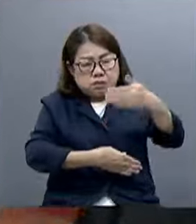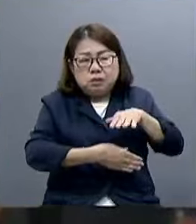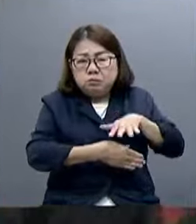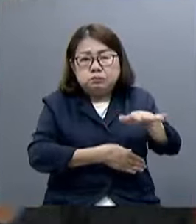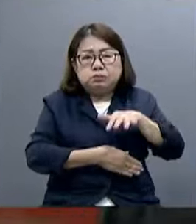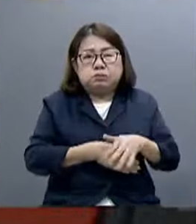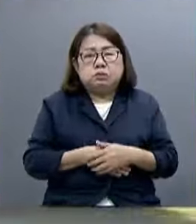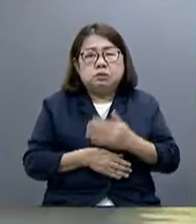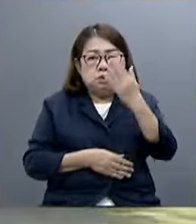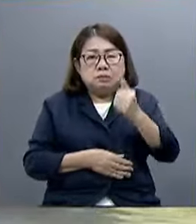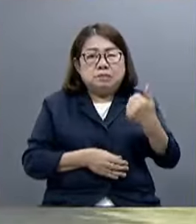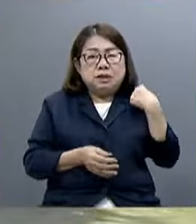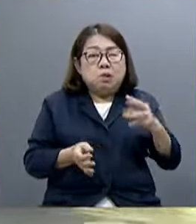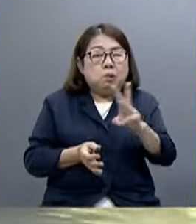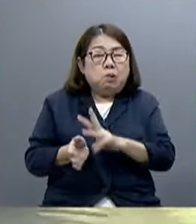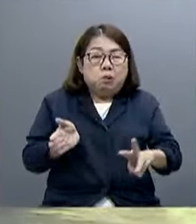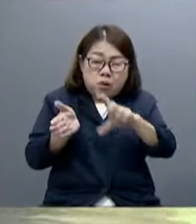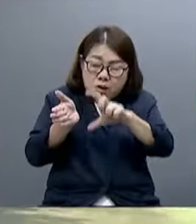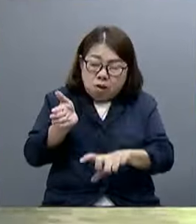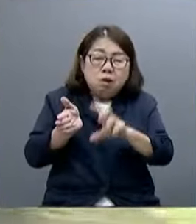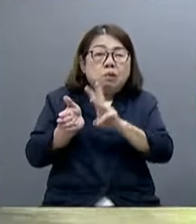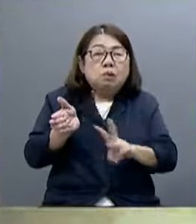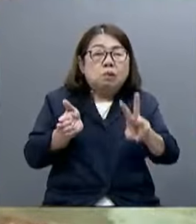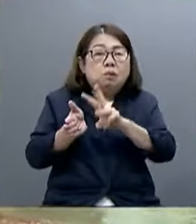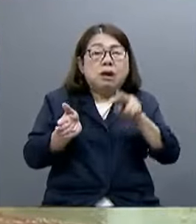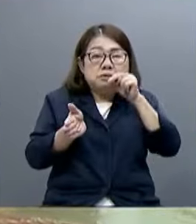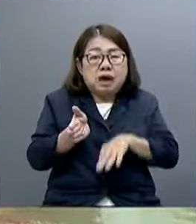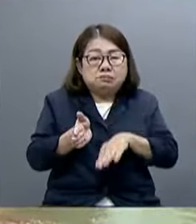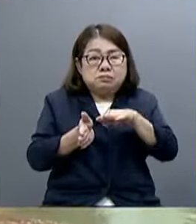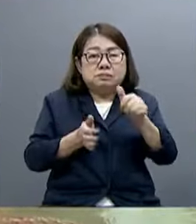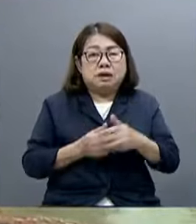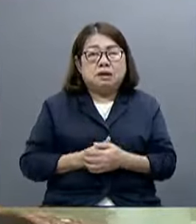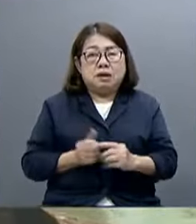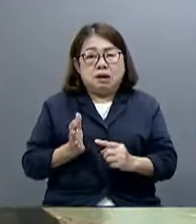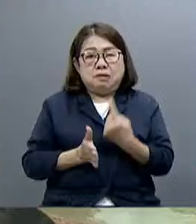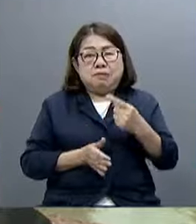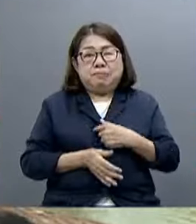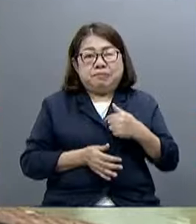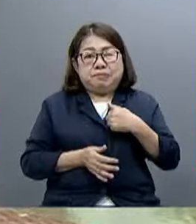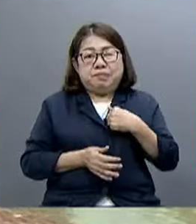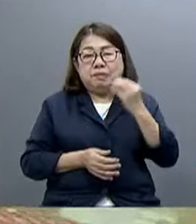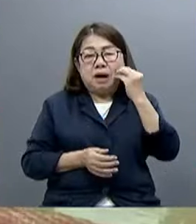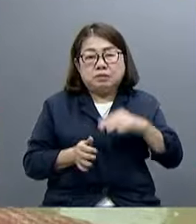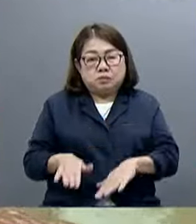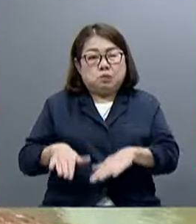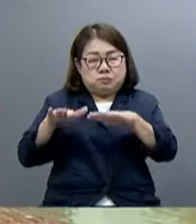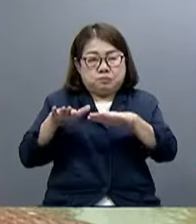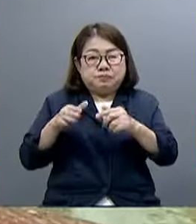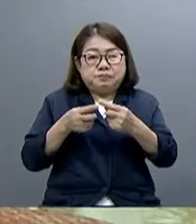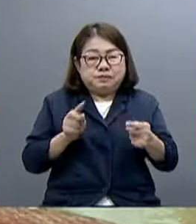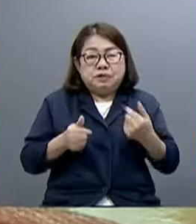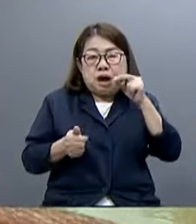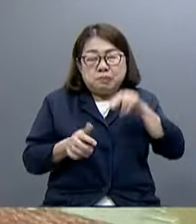ายังสามารถรองรับน้ำได้อีก ช่วงแรกๆเนี่ยบ้านเราจะสูงกันทางนั้นใช่ไหมคะแล้วก็พอน้ำมันเยอะ